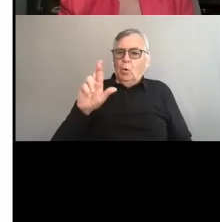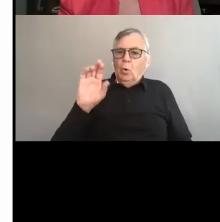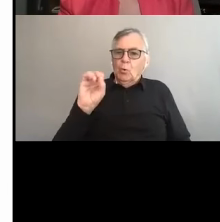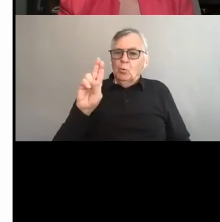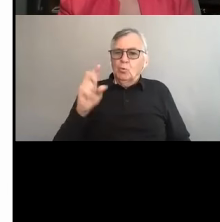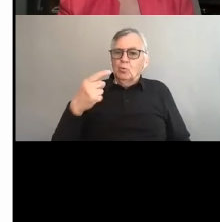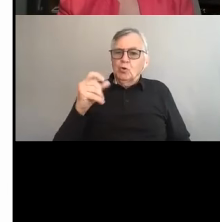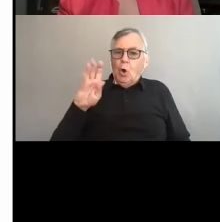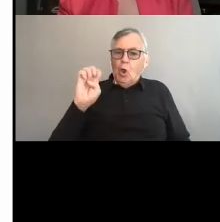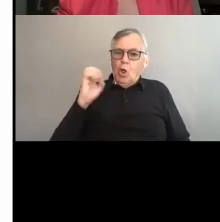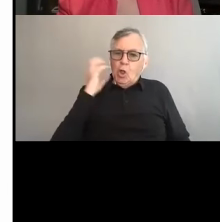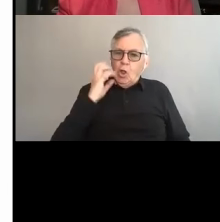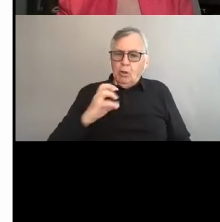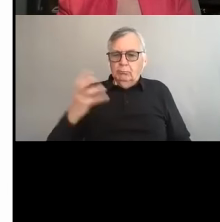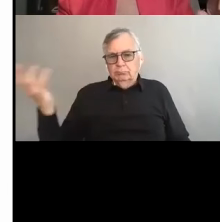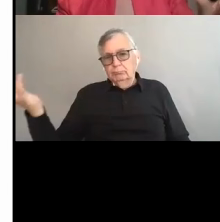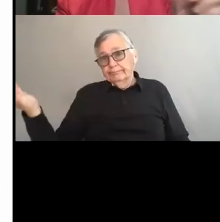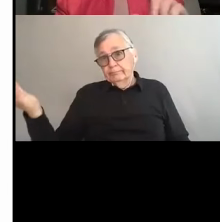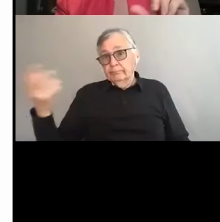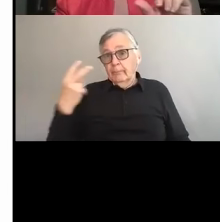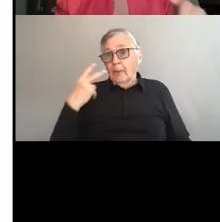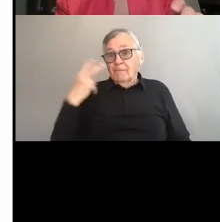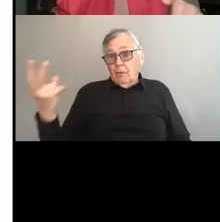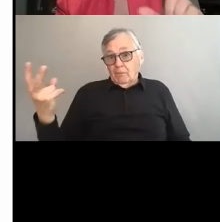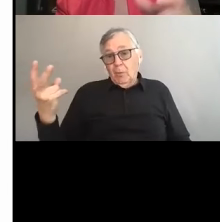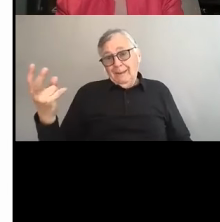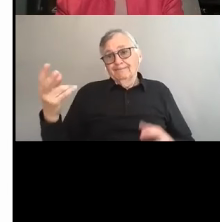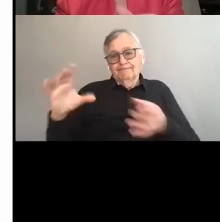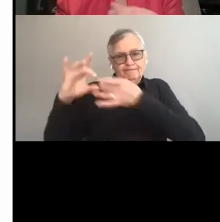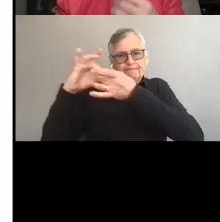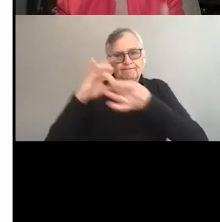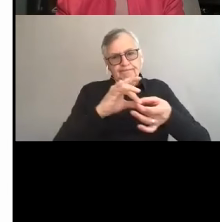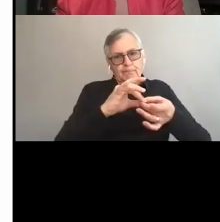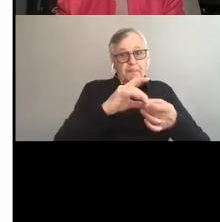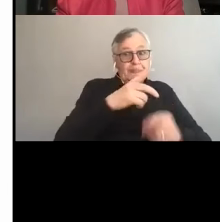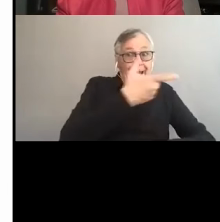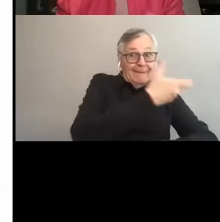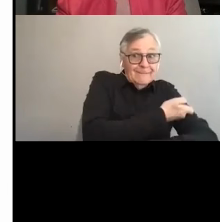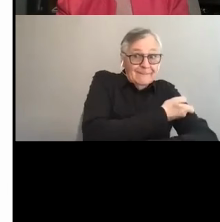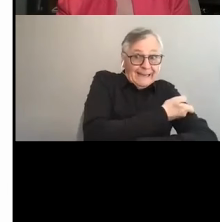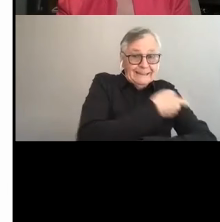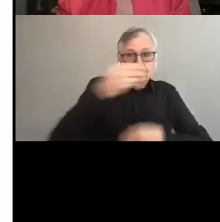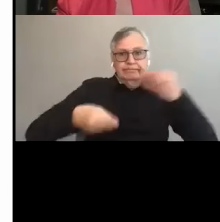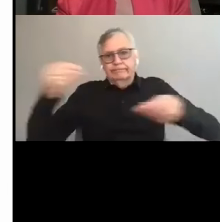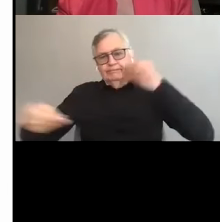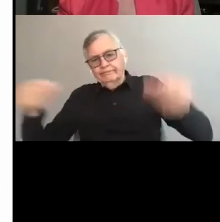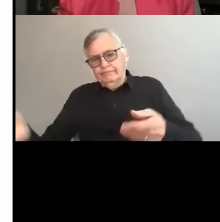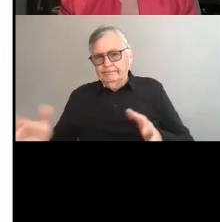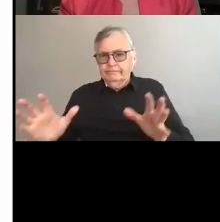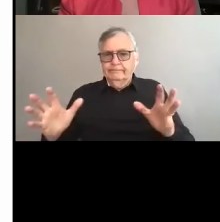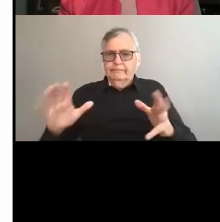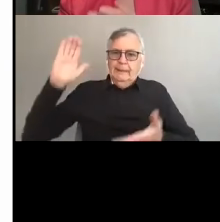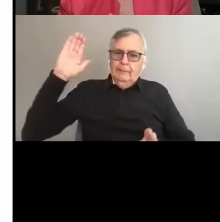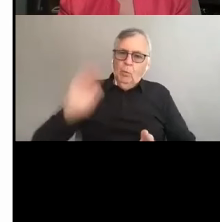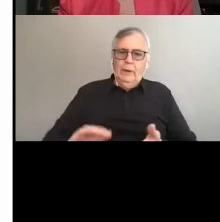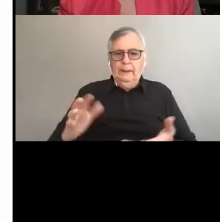majorité de la population soit vaccinée. Alors, vous voyez qu'il y a une corrélation directe entre la contagiosité et la